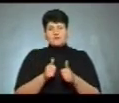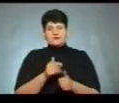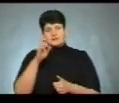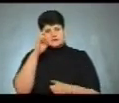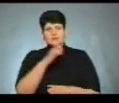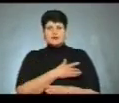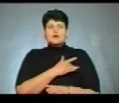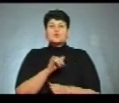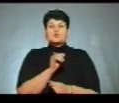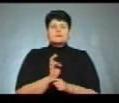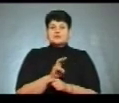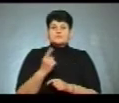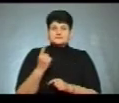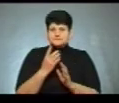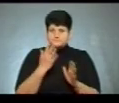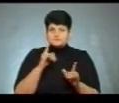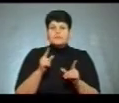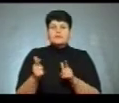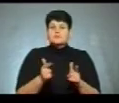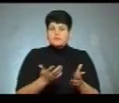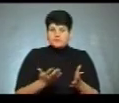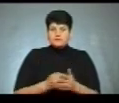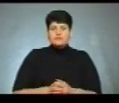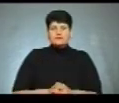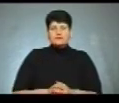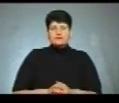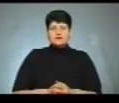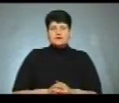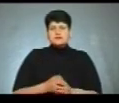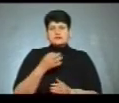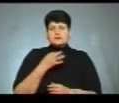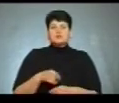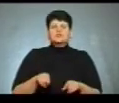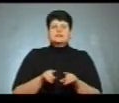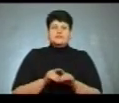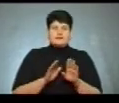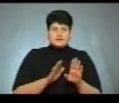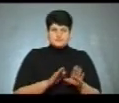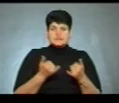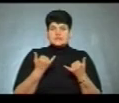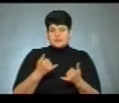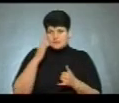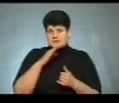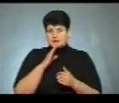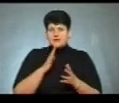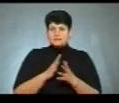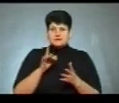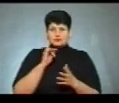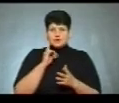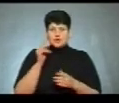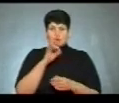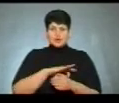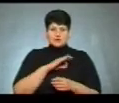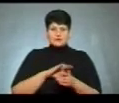Куди потрібно звернутися насамперед і що підготувати? Я би сказав так. Зараз батьки більш молоді, користуються інтернетом